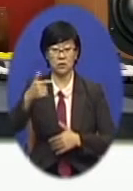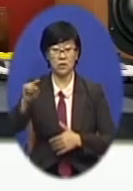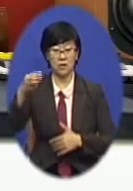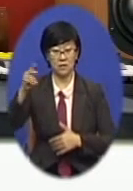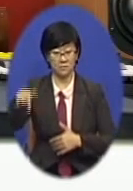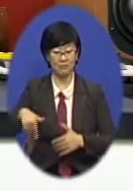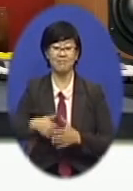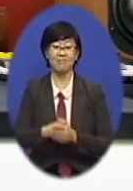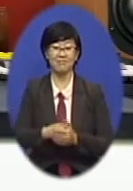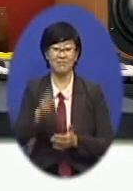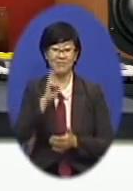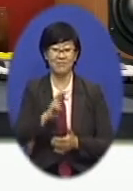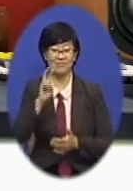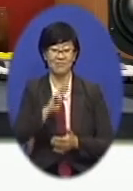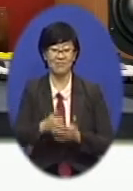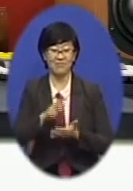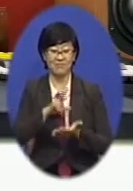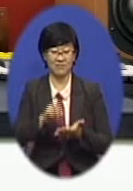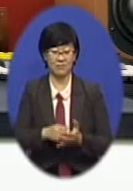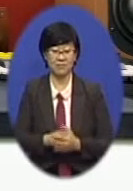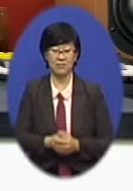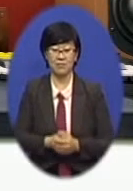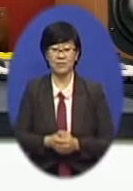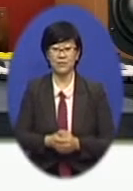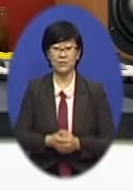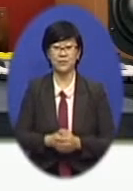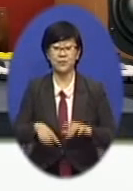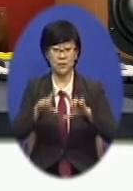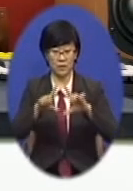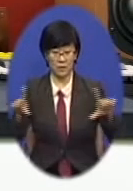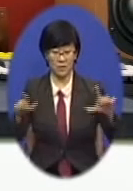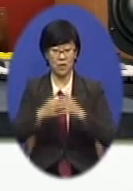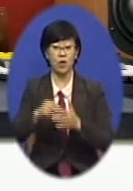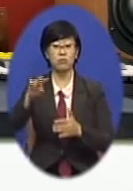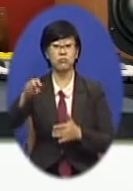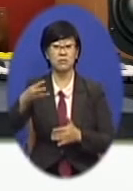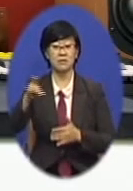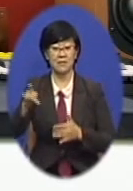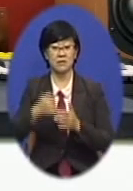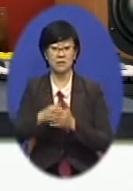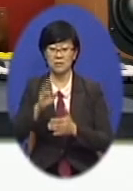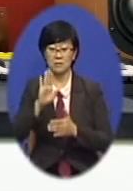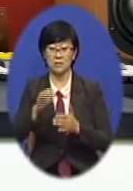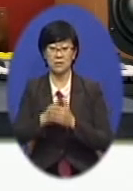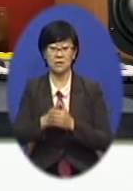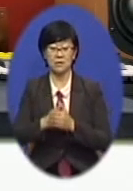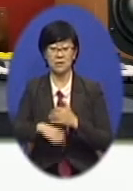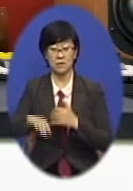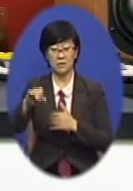네. 물방아 물방아 도는 내력이야. 보통 분들은 물레방아 도는 내력 그러는데